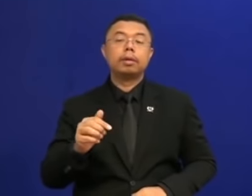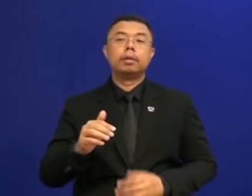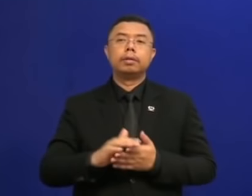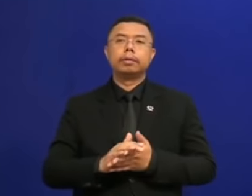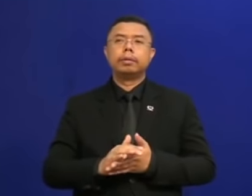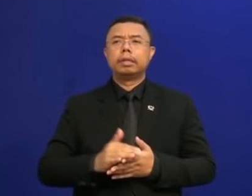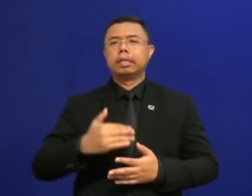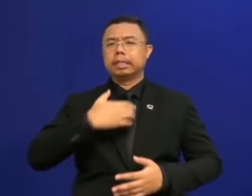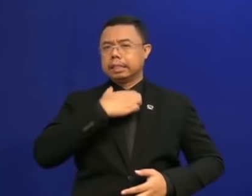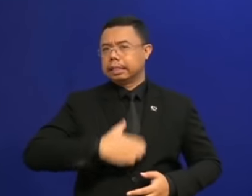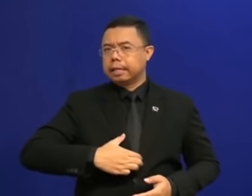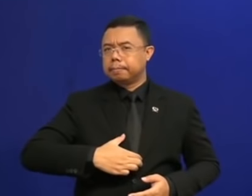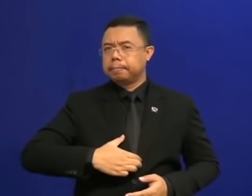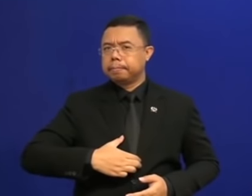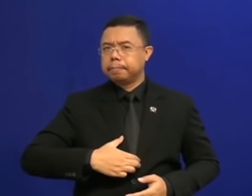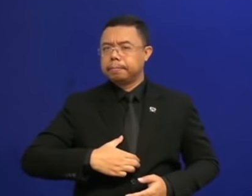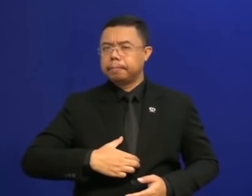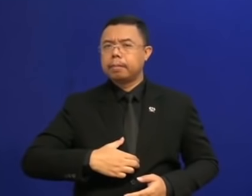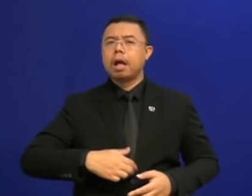sikap